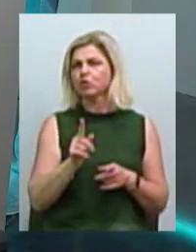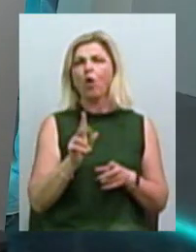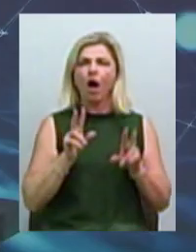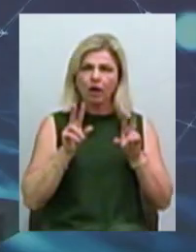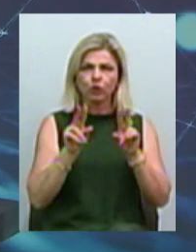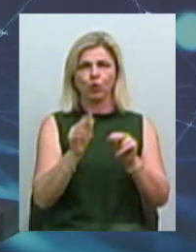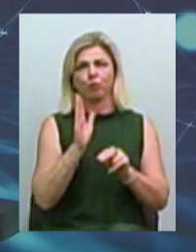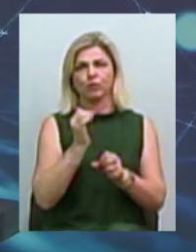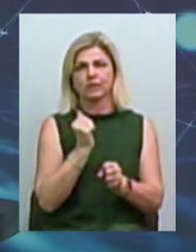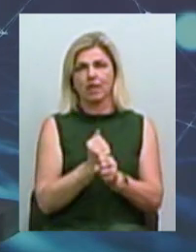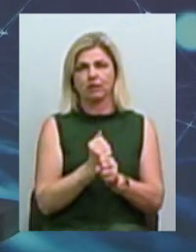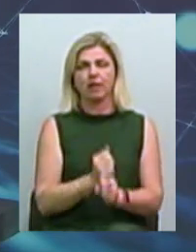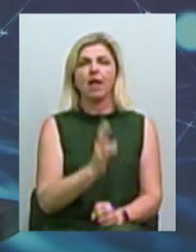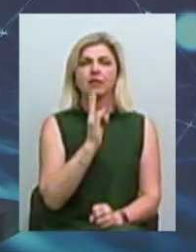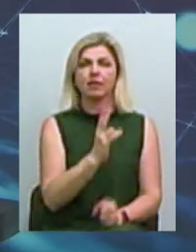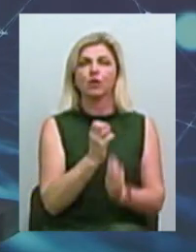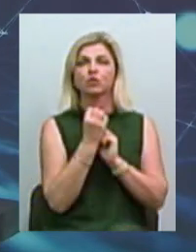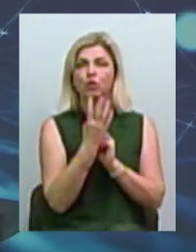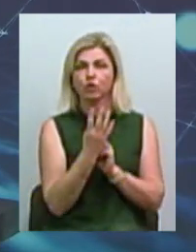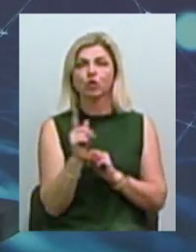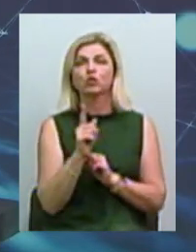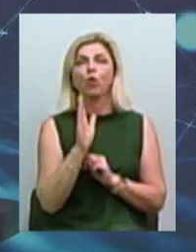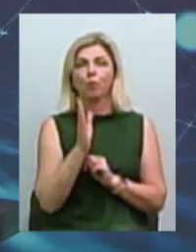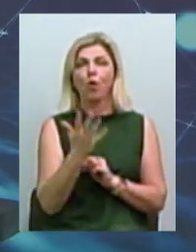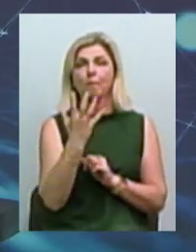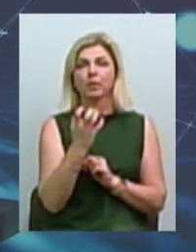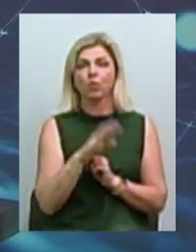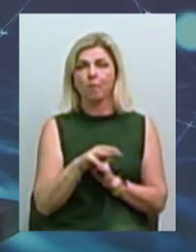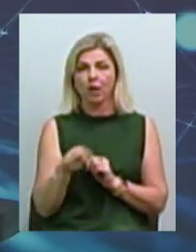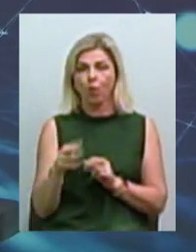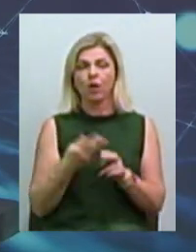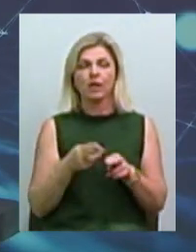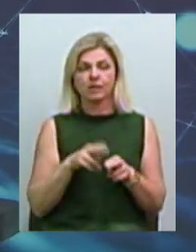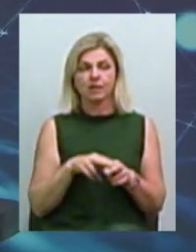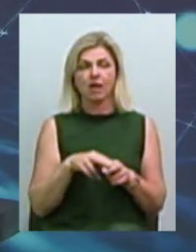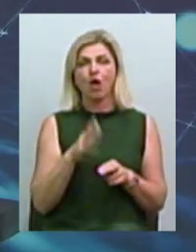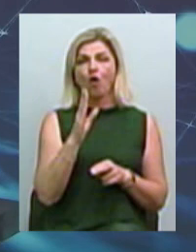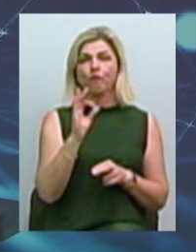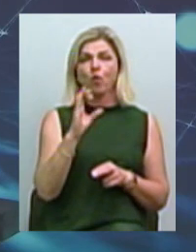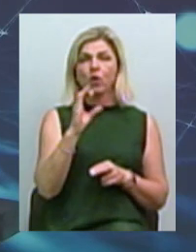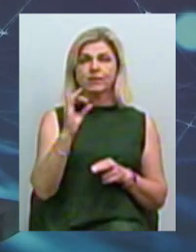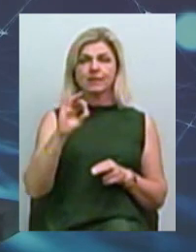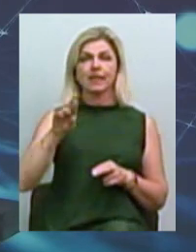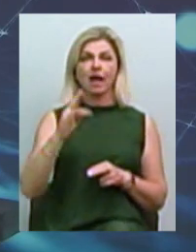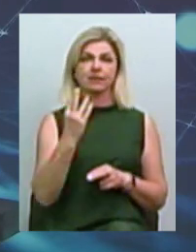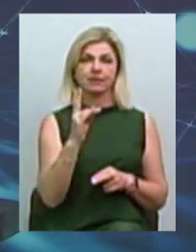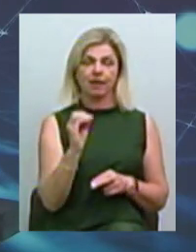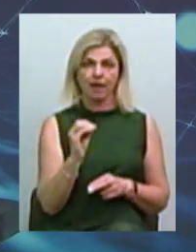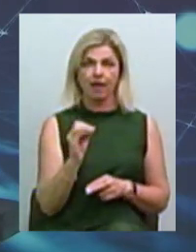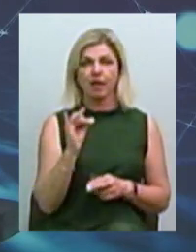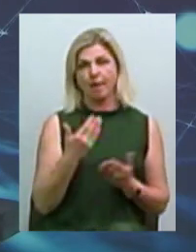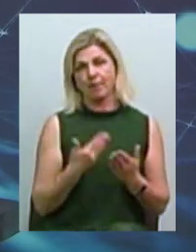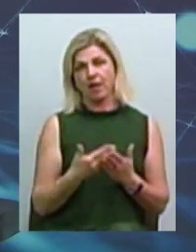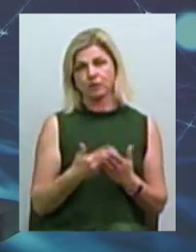зроблено. Н-14, те, що ми оголосили і заявили, 500 мільйонів, це Васильяцьке, Водіна-Лорина і десь